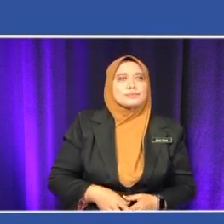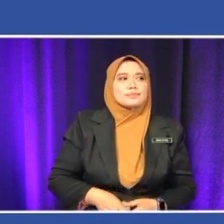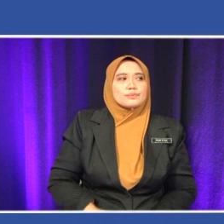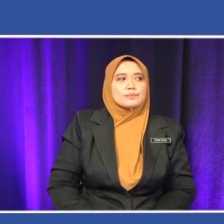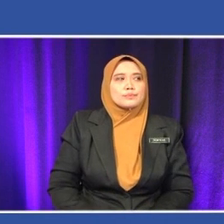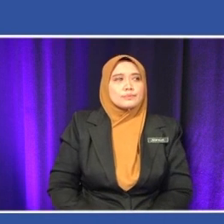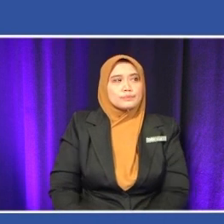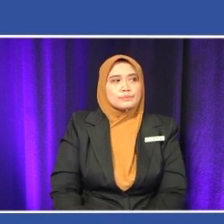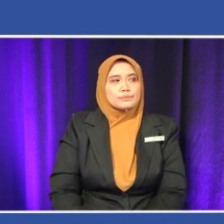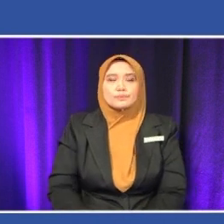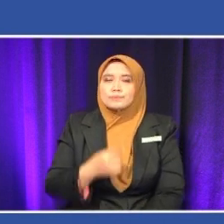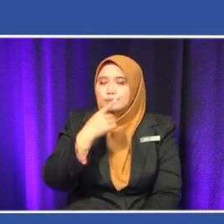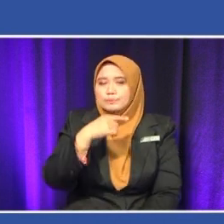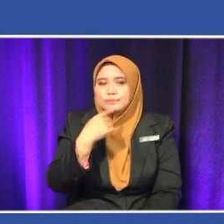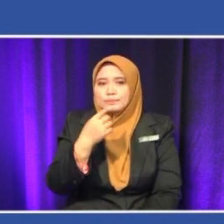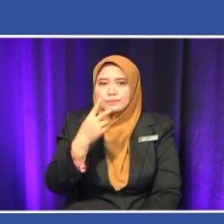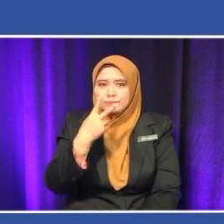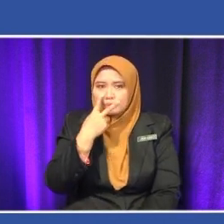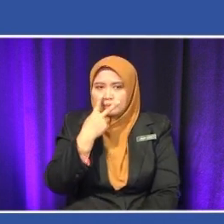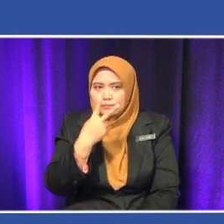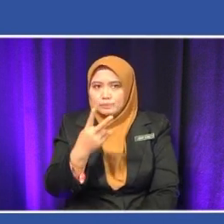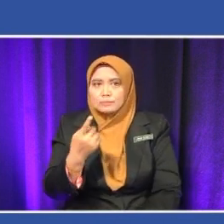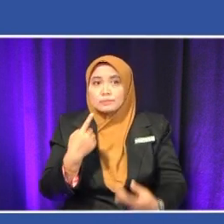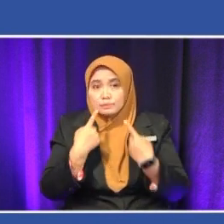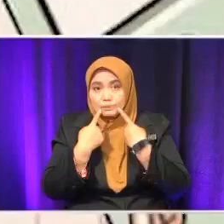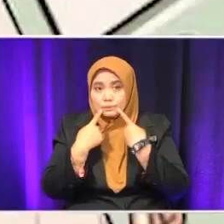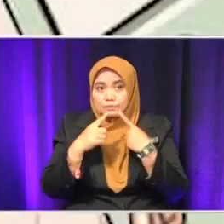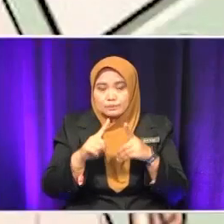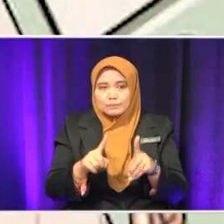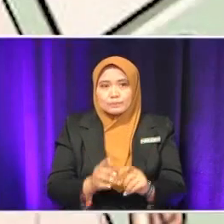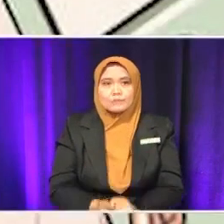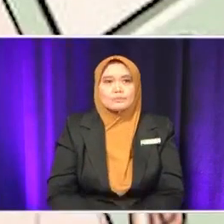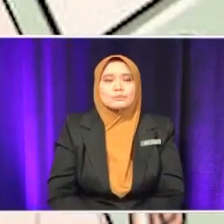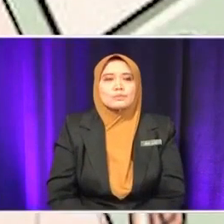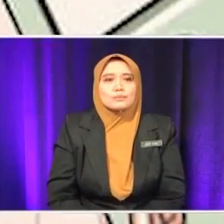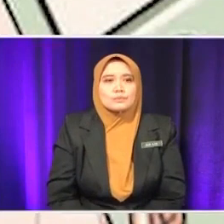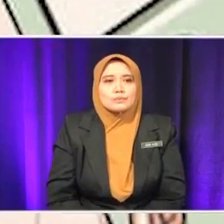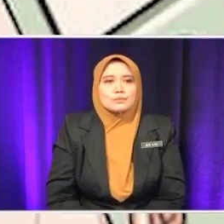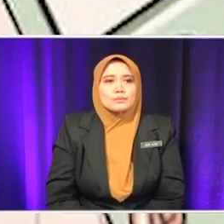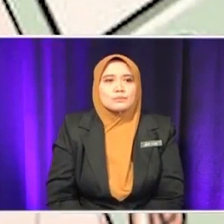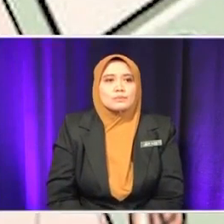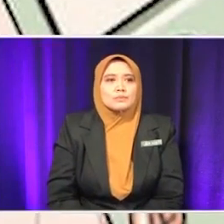okey, siapa yang nampak jawapan dia? Okey, silakan Naim.